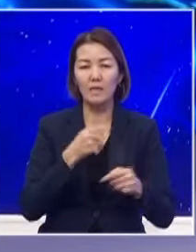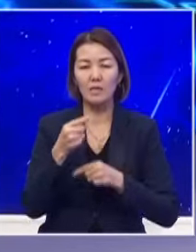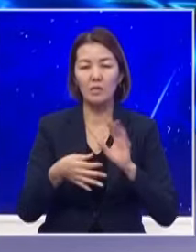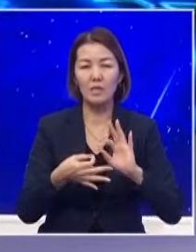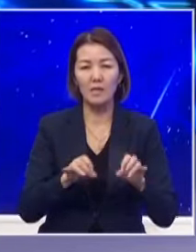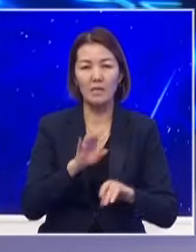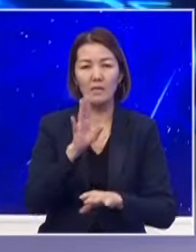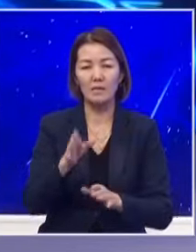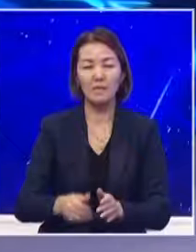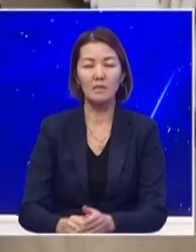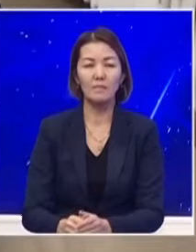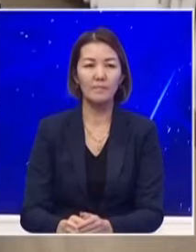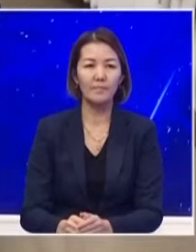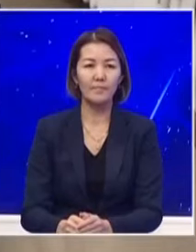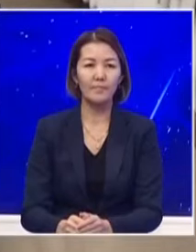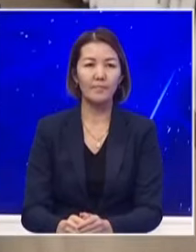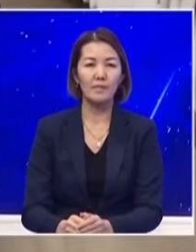сюжетте.